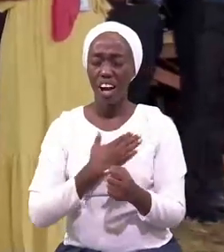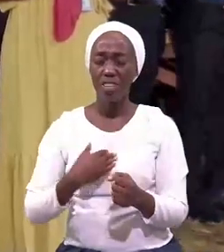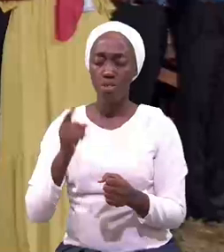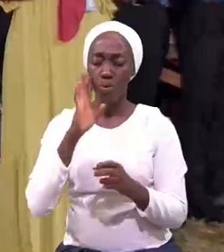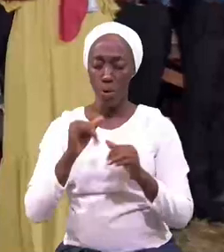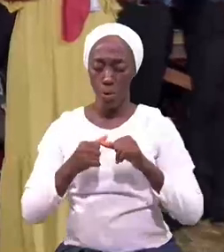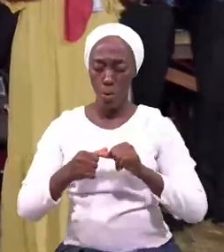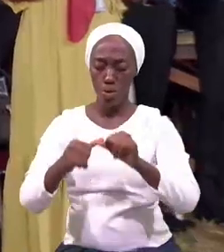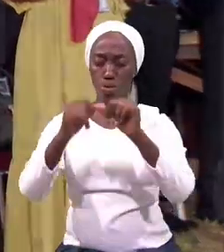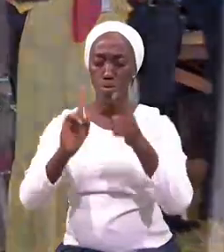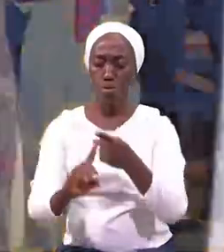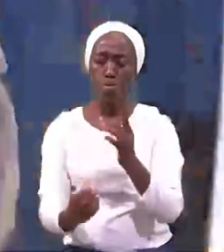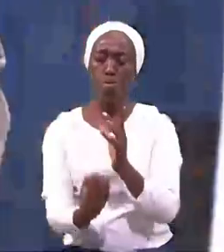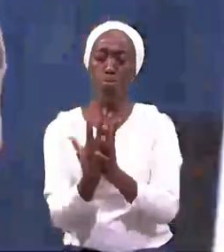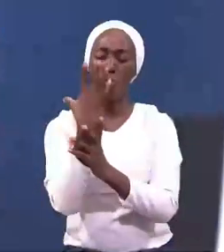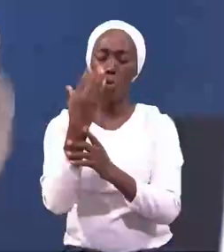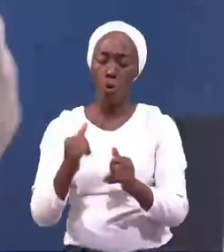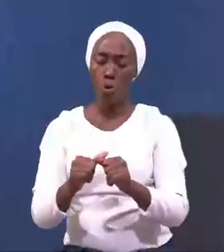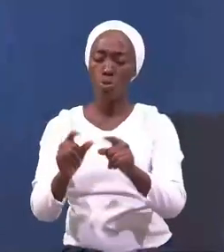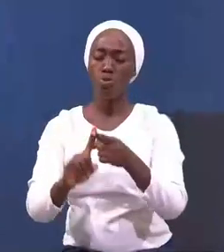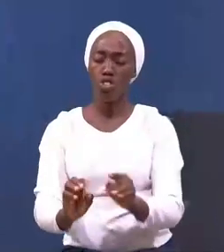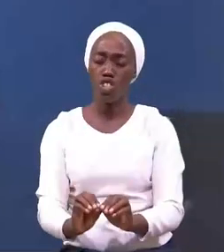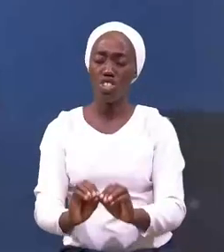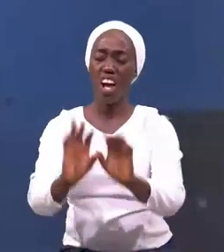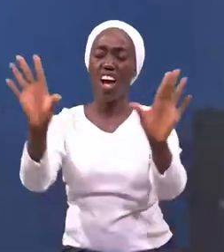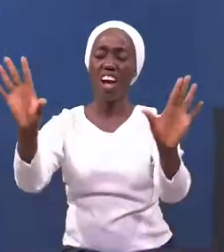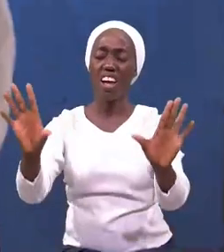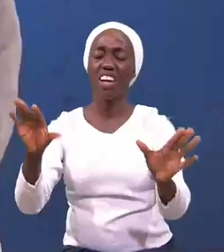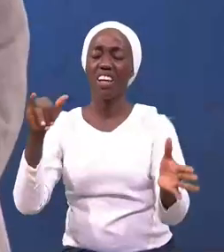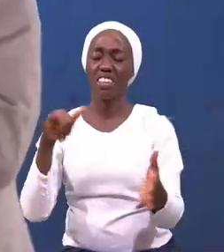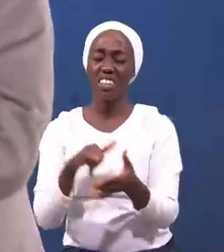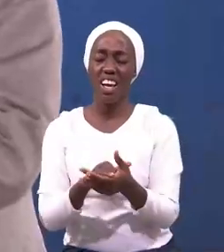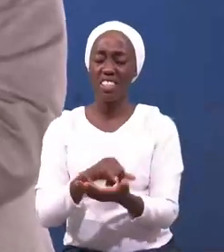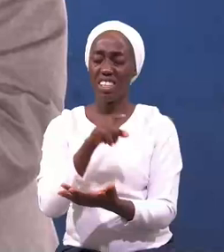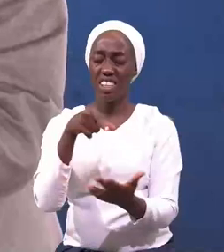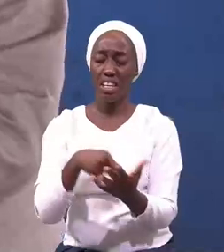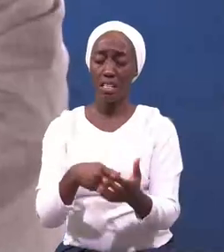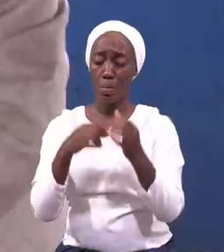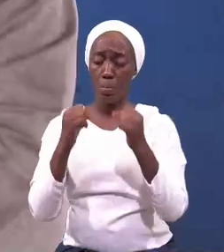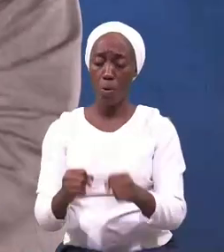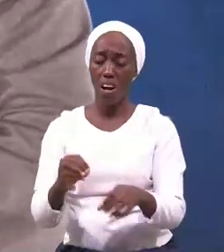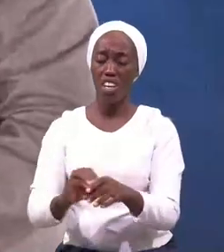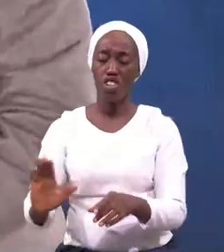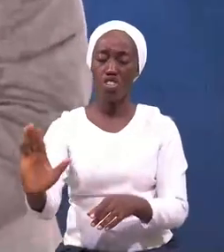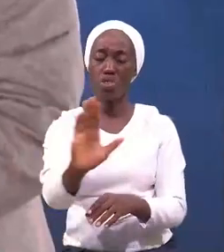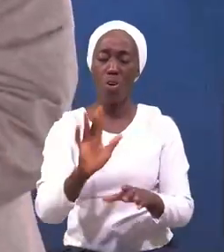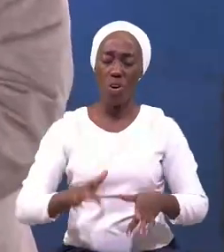Et tu vas continuer à croître. Tu vas continuer à rayonner. Pour que cette puissance de ta